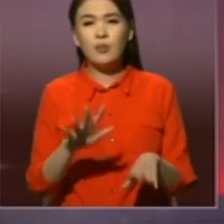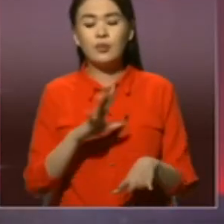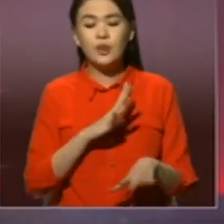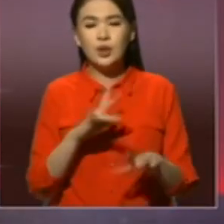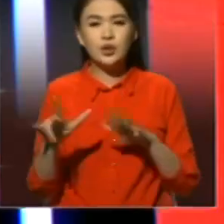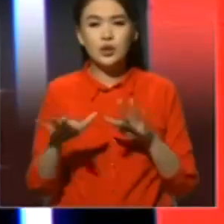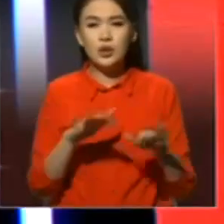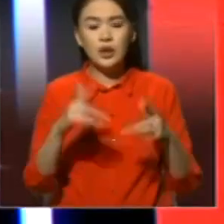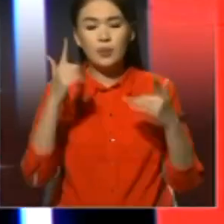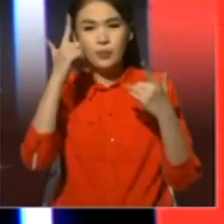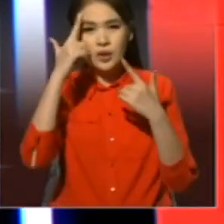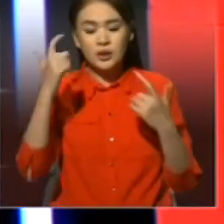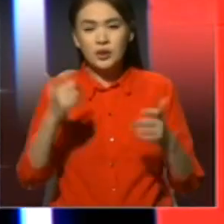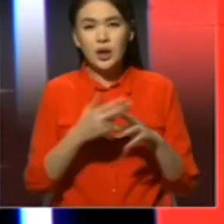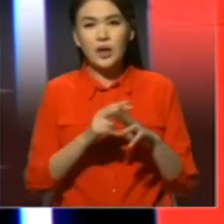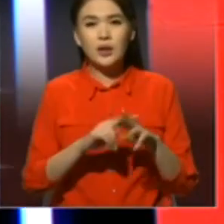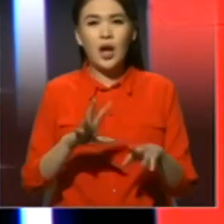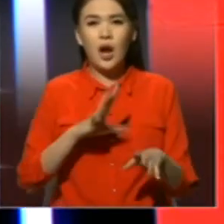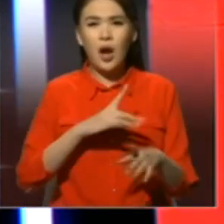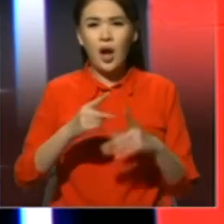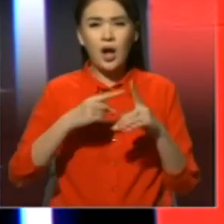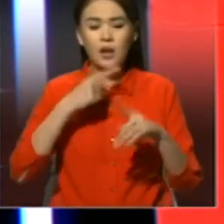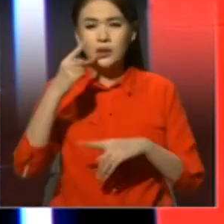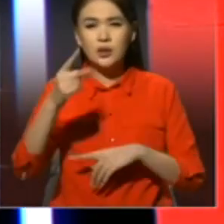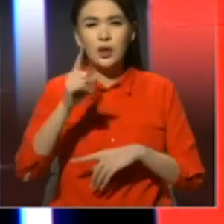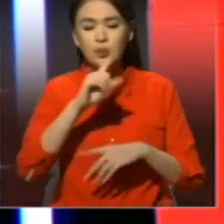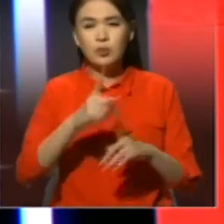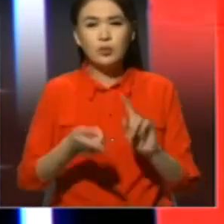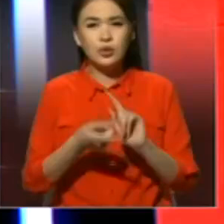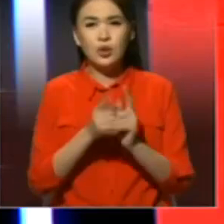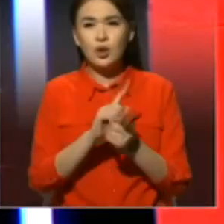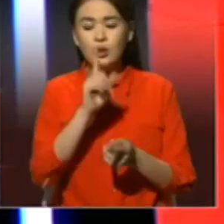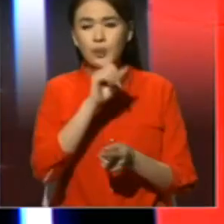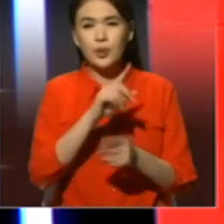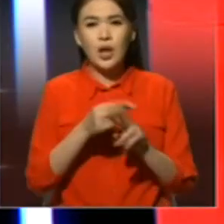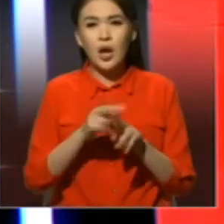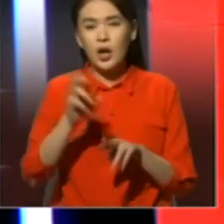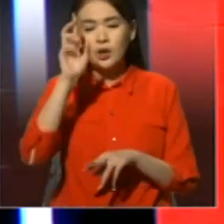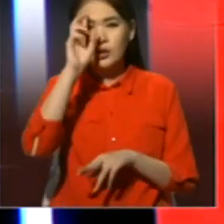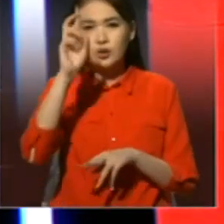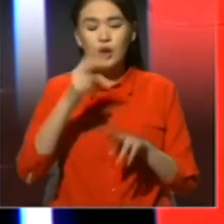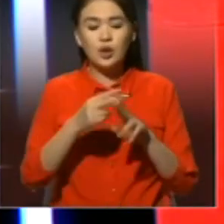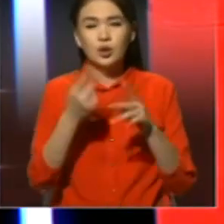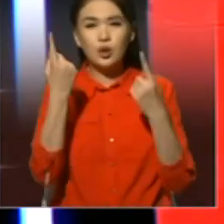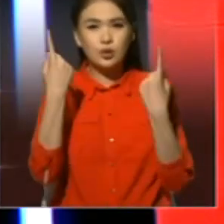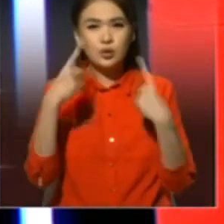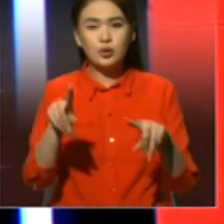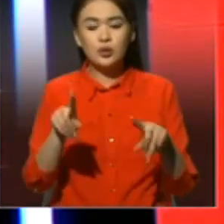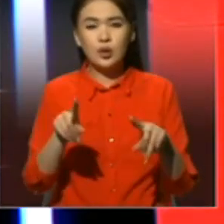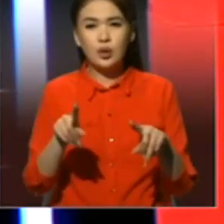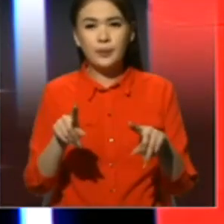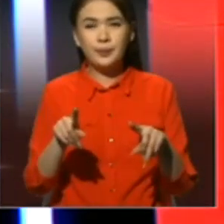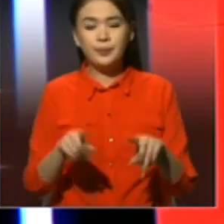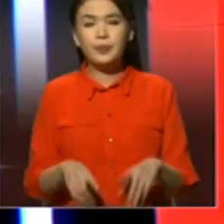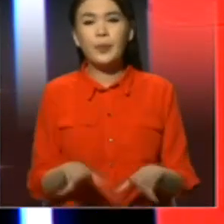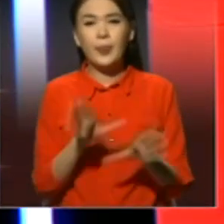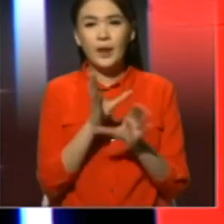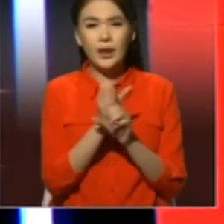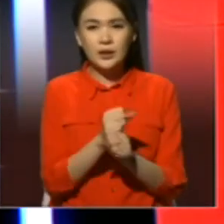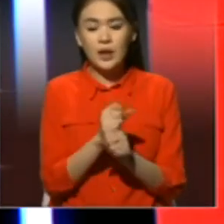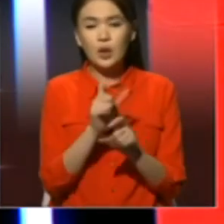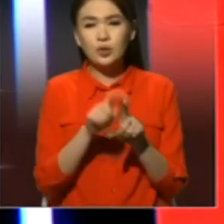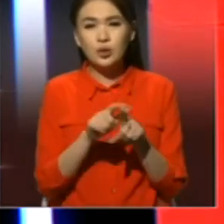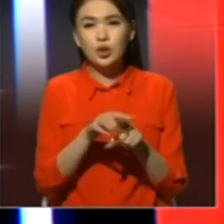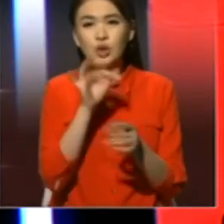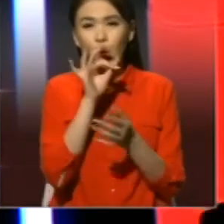шығатынында білесіздер жақсы. Ол алысқа бармайды, оның мен іштен көзгермейді. Ол мемлекетшілдік деген басқа мәселе ғой. Енді әрине қысқа сөзбен де